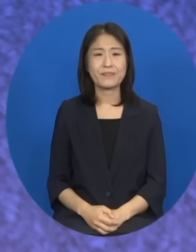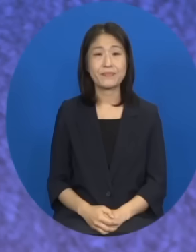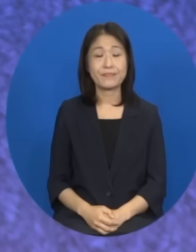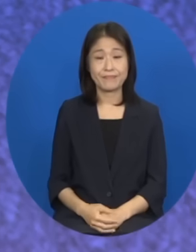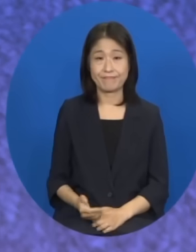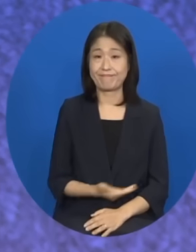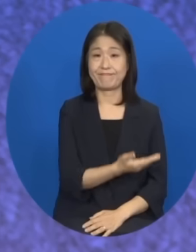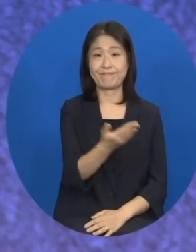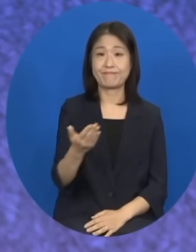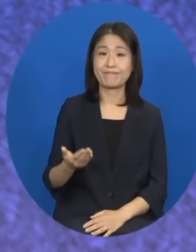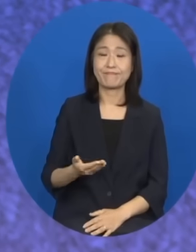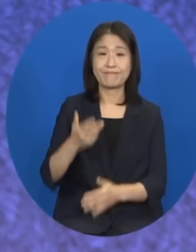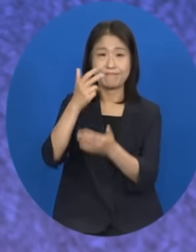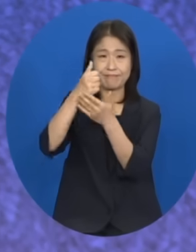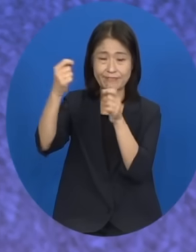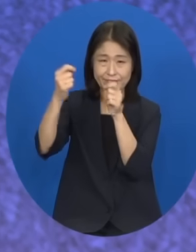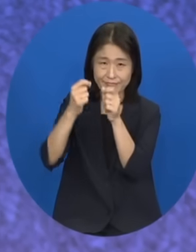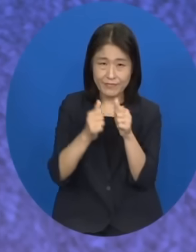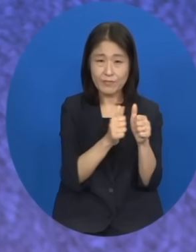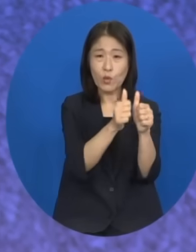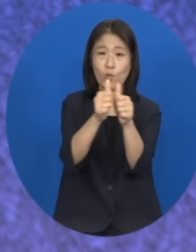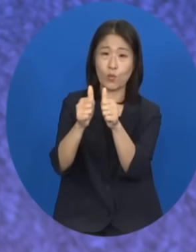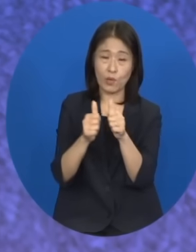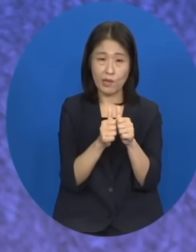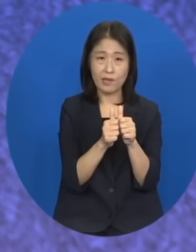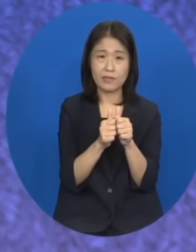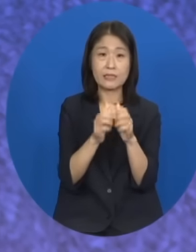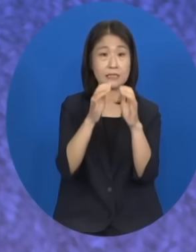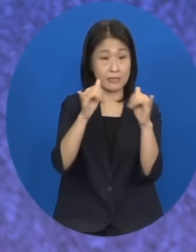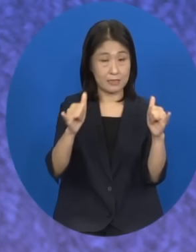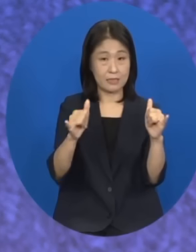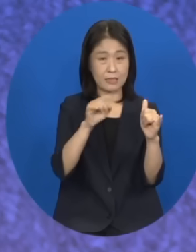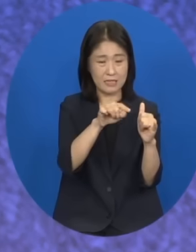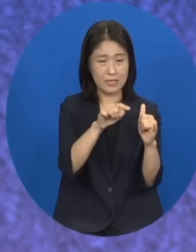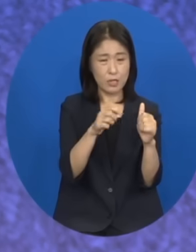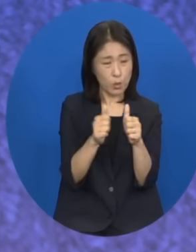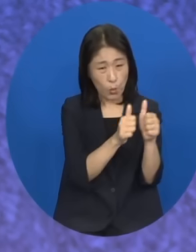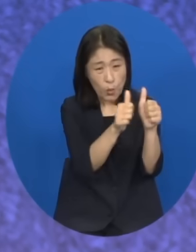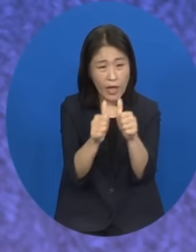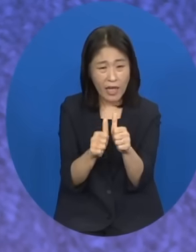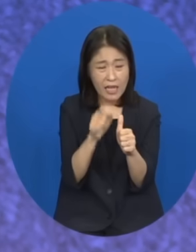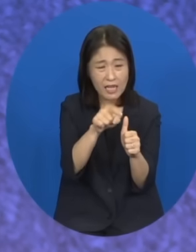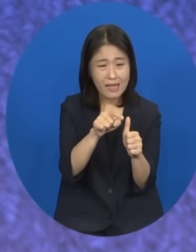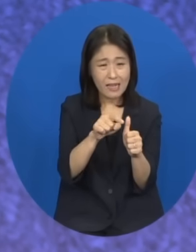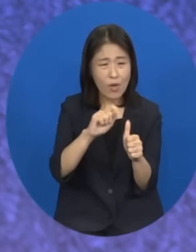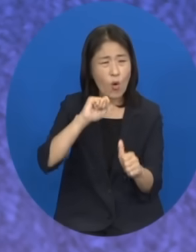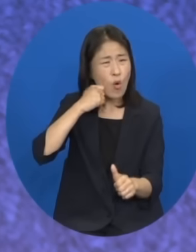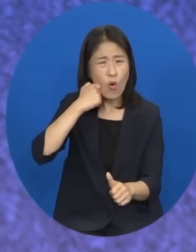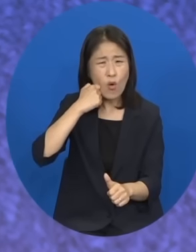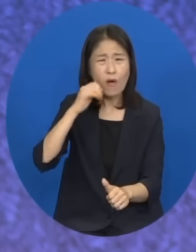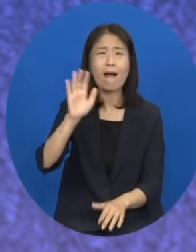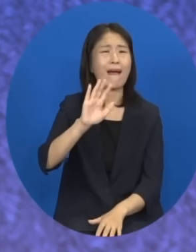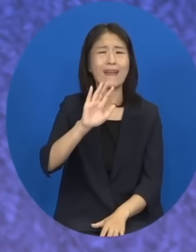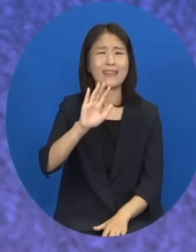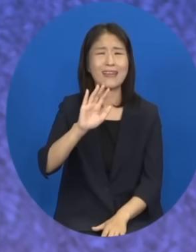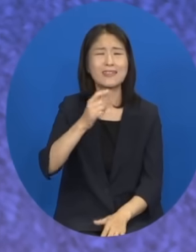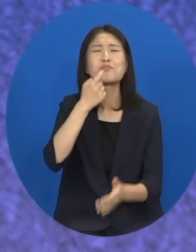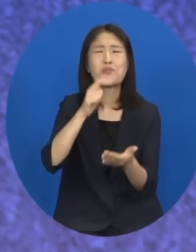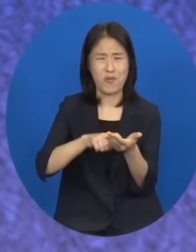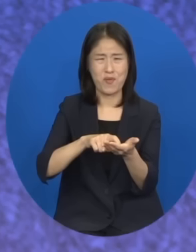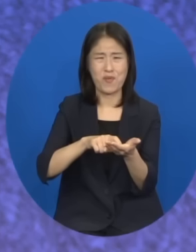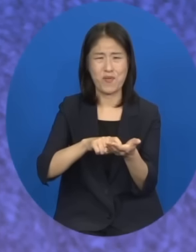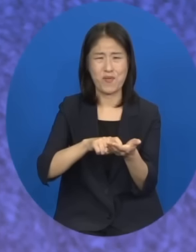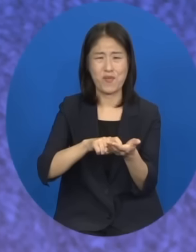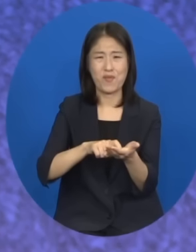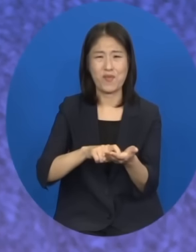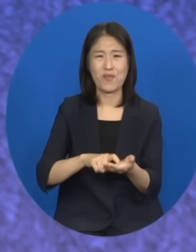여러분 주님과 친밀히 동행하는 삶을 사는 것은 절대로 어려운 일이 아닙니다. 아주 쉬운 일입니다.